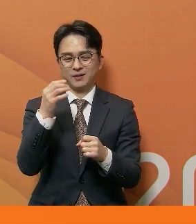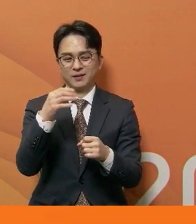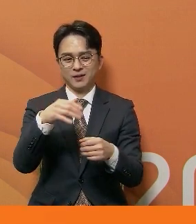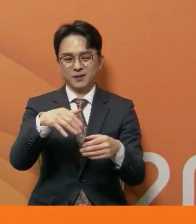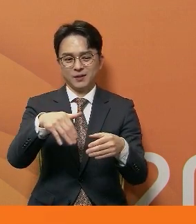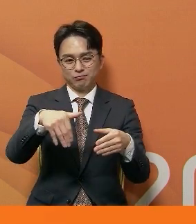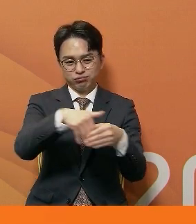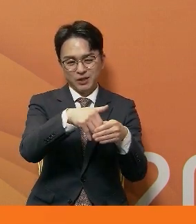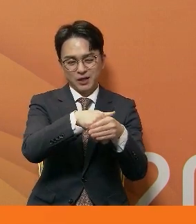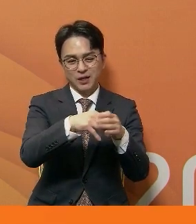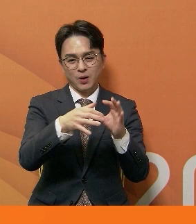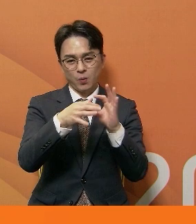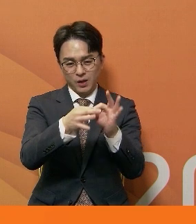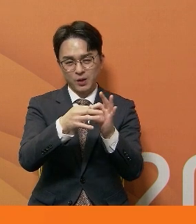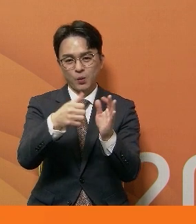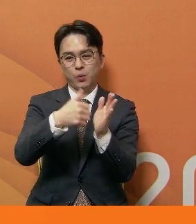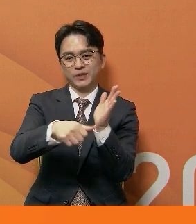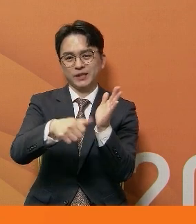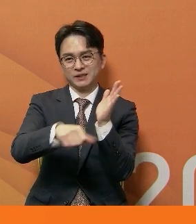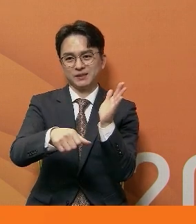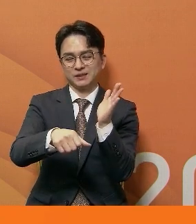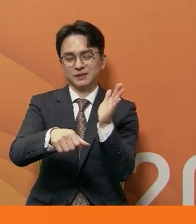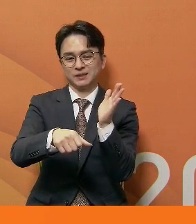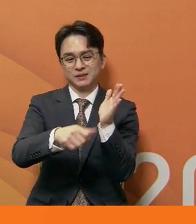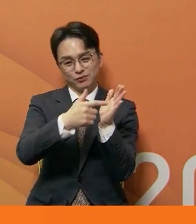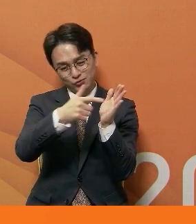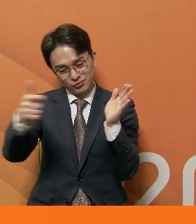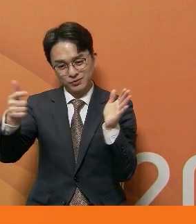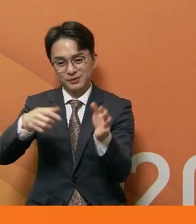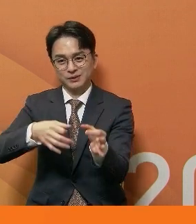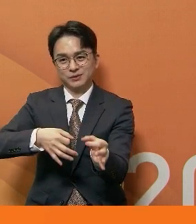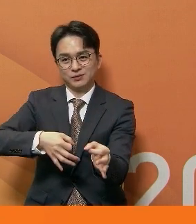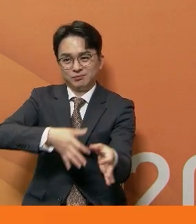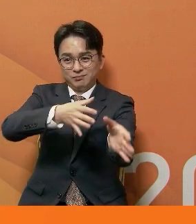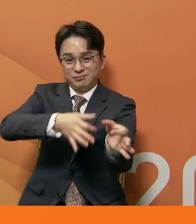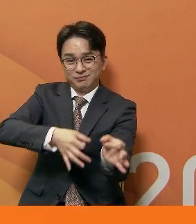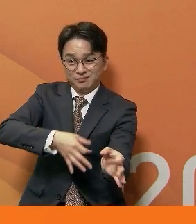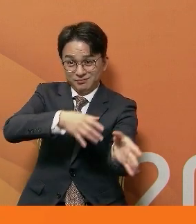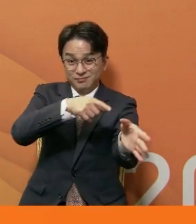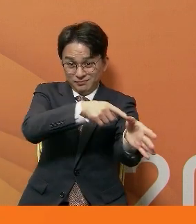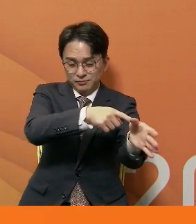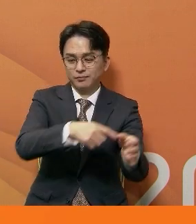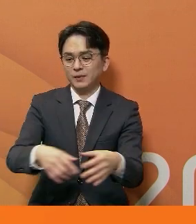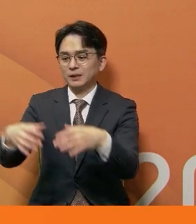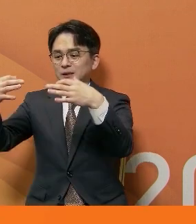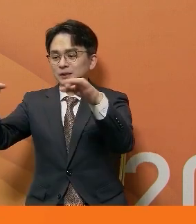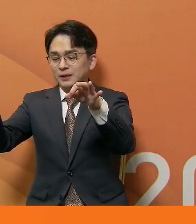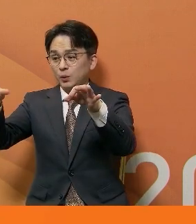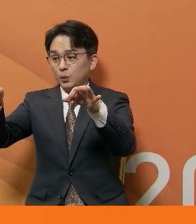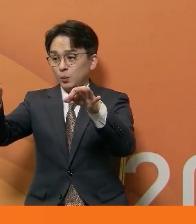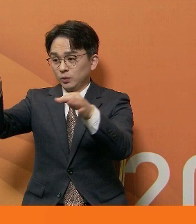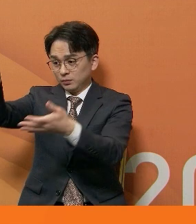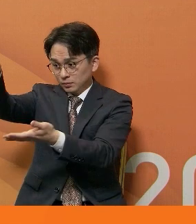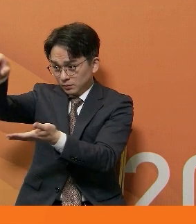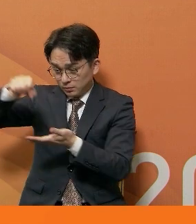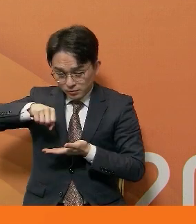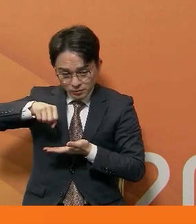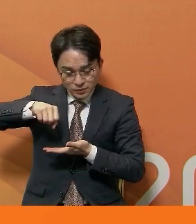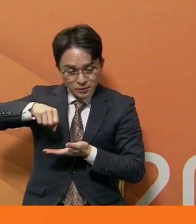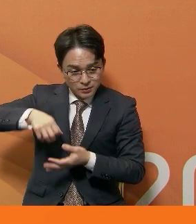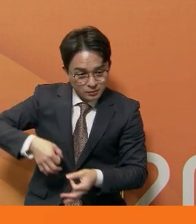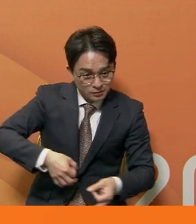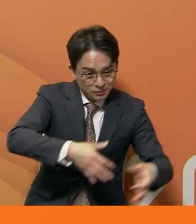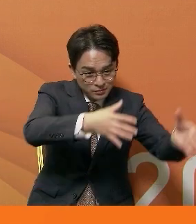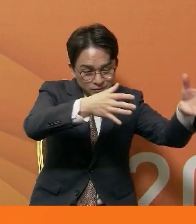오전에 1시부터 계속 설명을 들으셨을 텐데 저희 지원사업하고 저희 금융사업이 이완화대에서